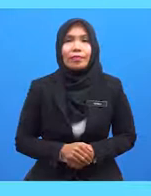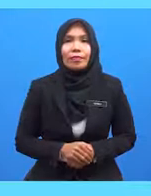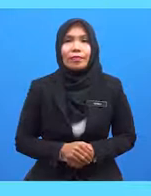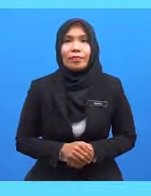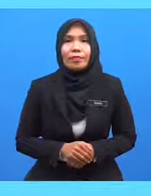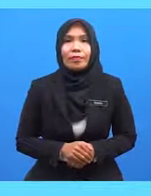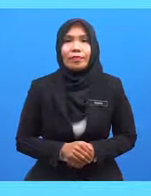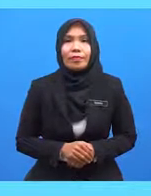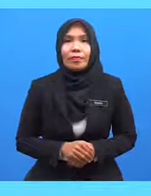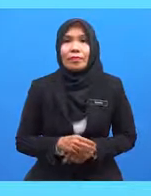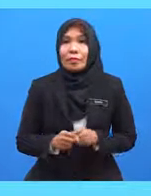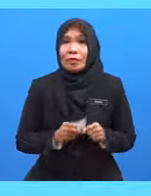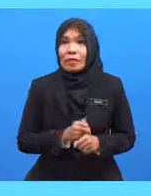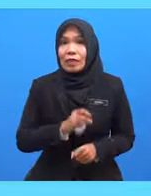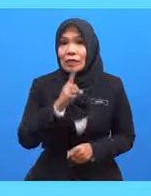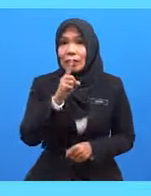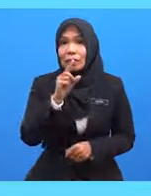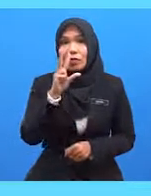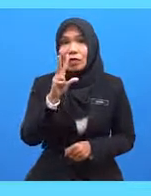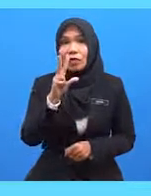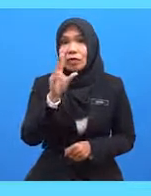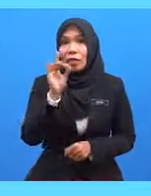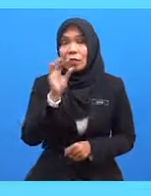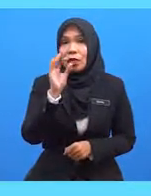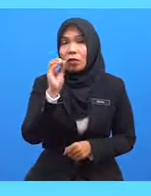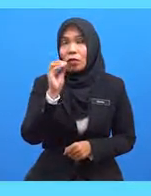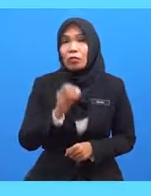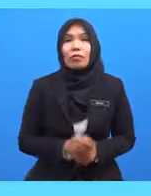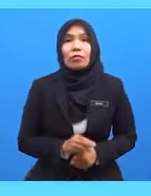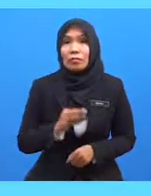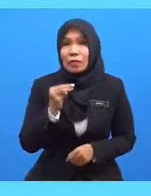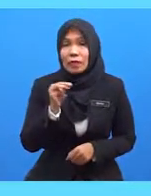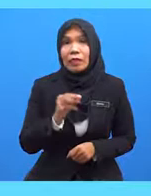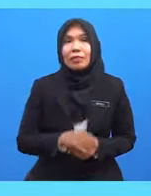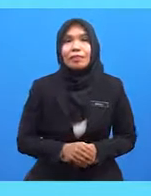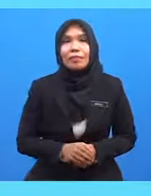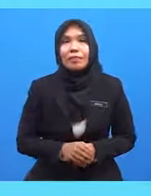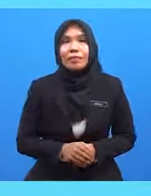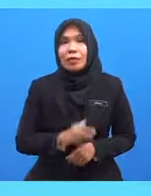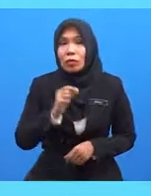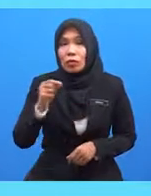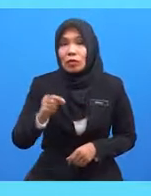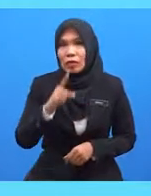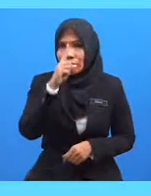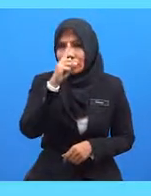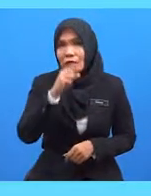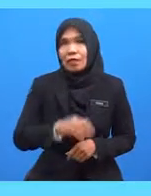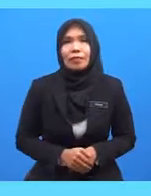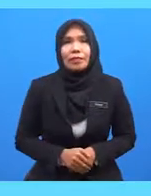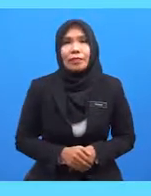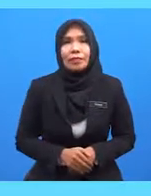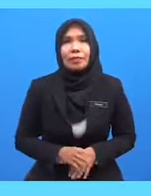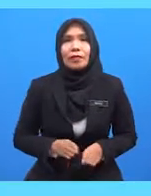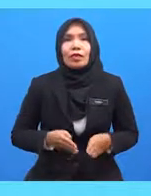bertarikh 1380 Masihi. Tulisan India. Bahasanya telah bertukar iaitu